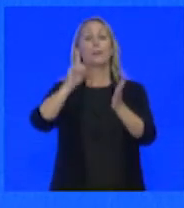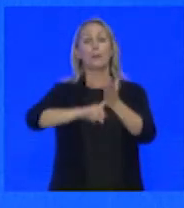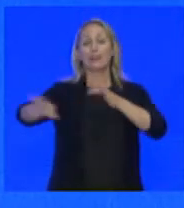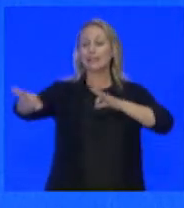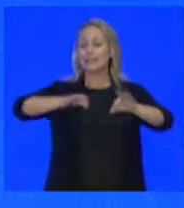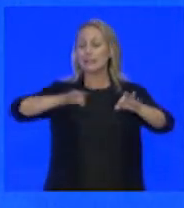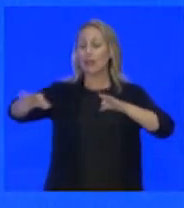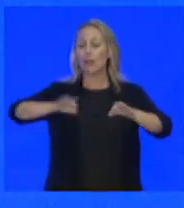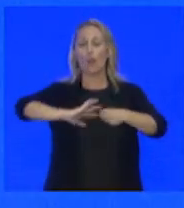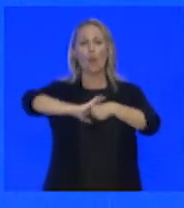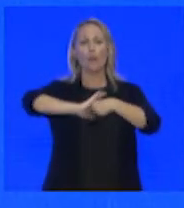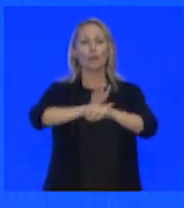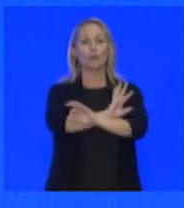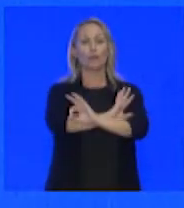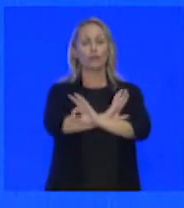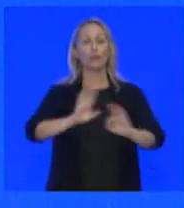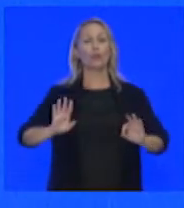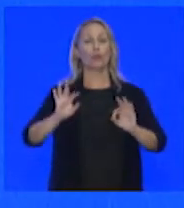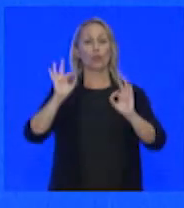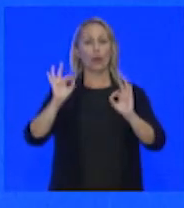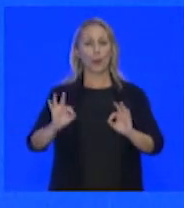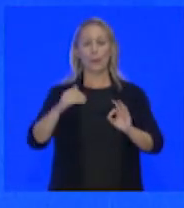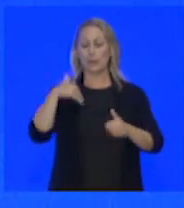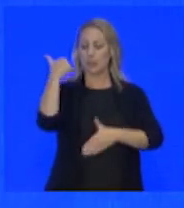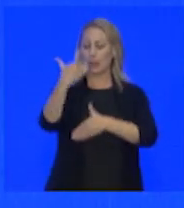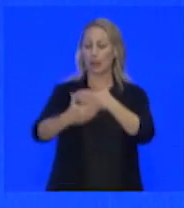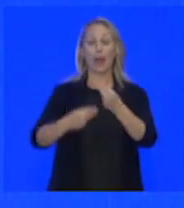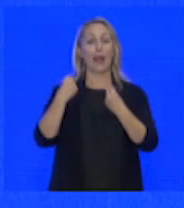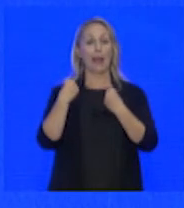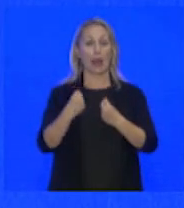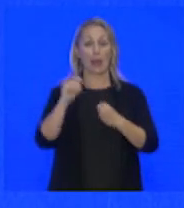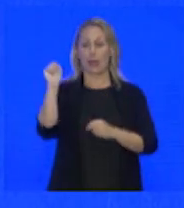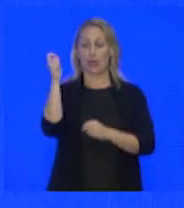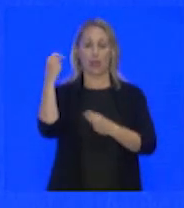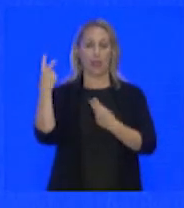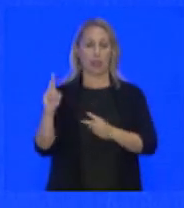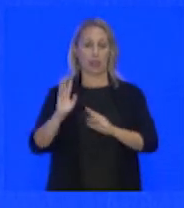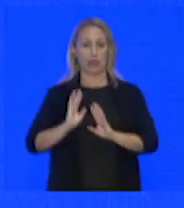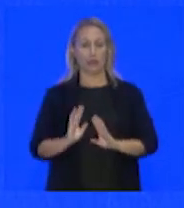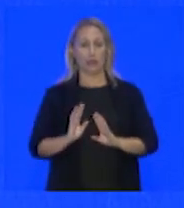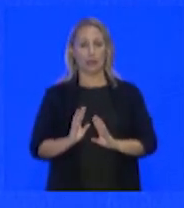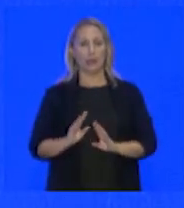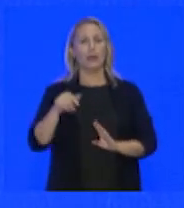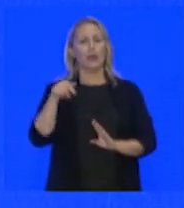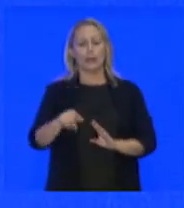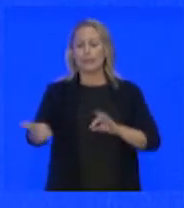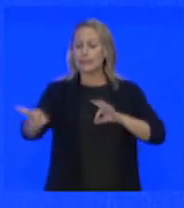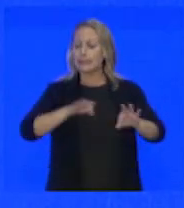σχέδια που θα εξασφαλίζουν την ομαλή μετάβαση στην επόμενη μέρα. Θα περιλαμβάνουν, δηλαδή,